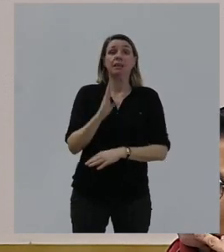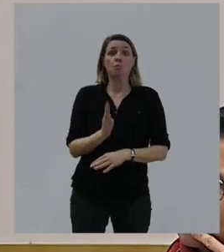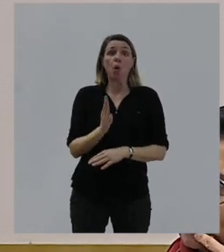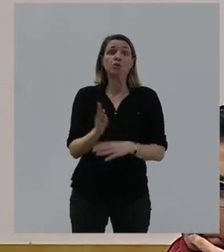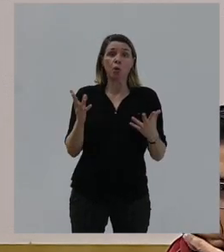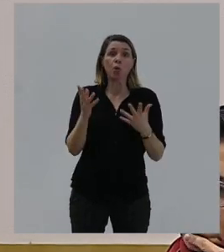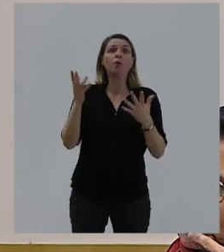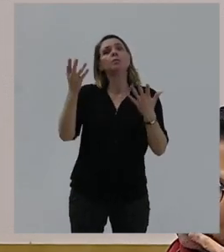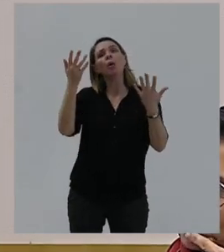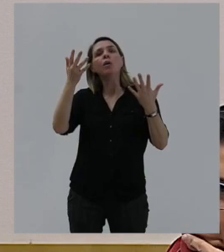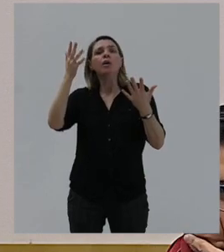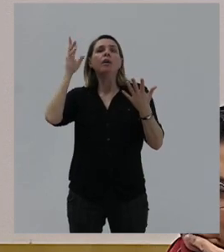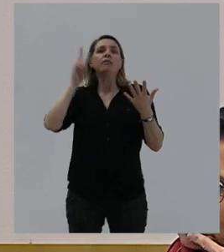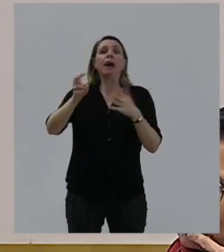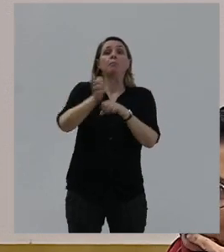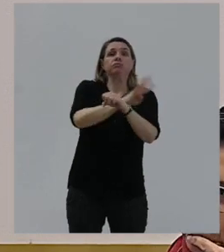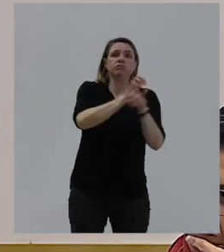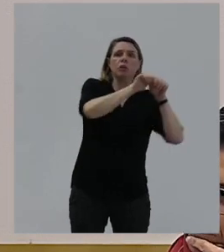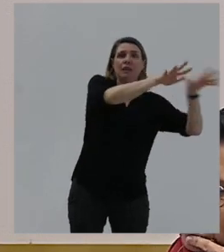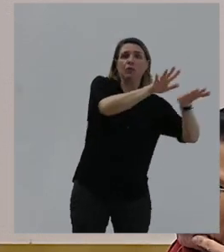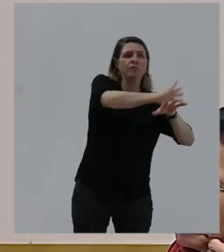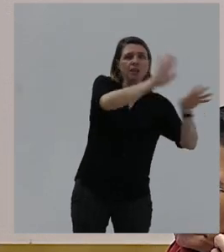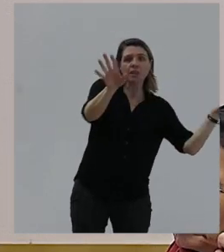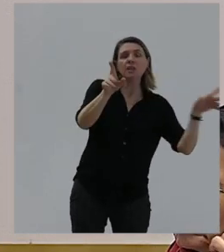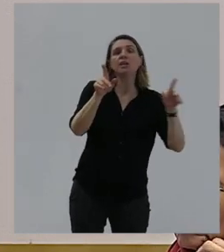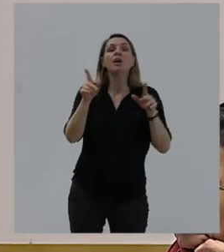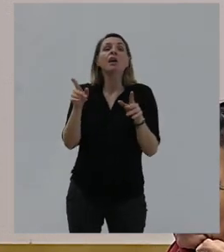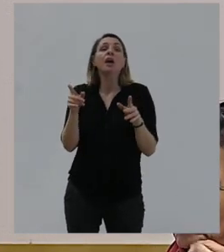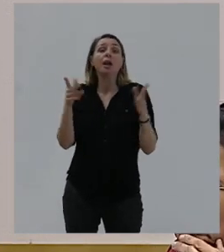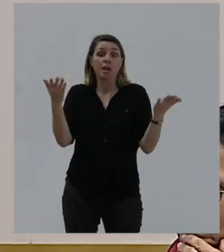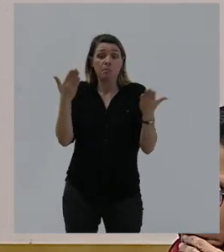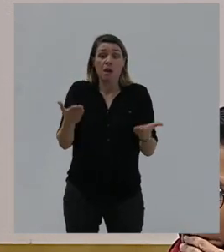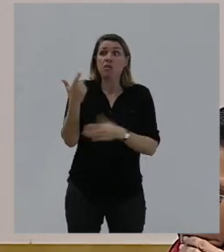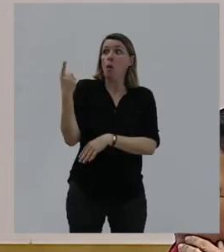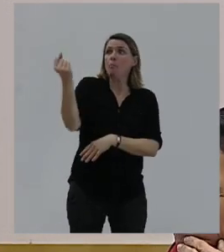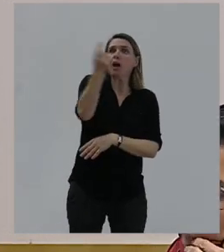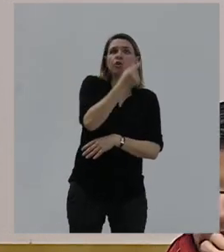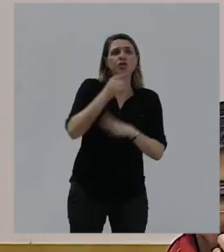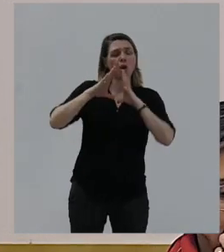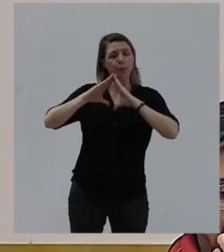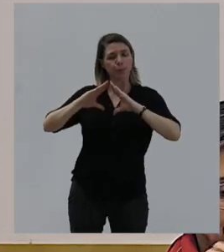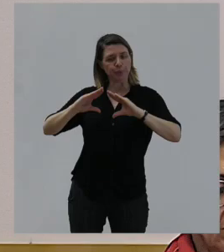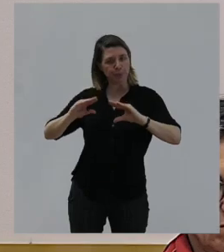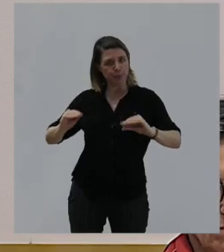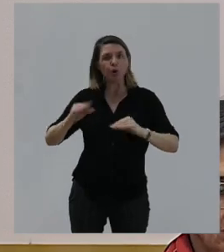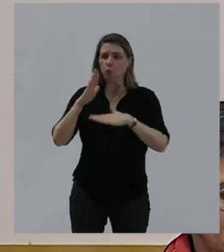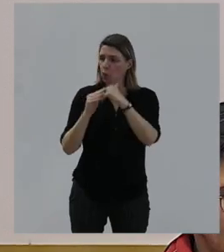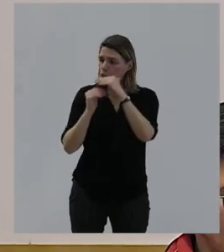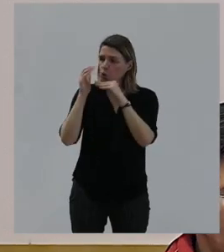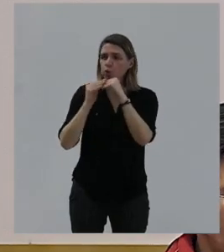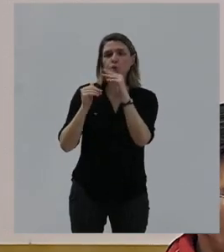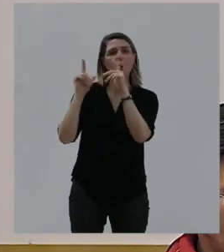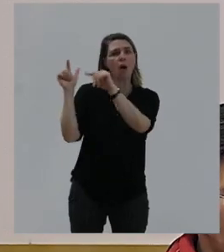la non-fusion est loin derrière nous et que la fusion n'est plus un sujet, nous sommes des partenaires apaisés et constructifs dans